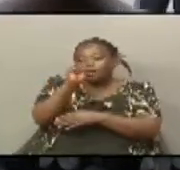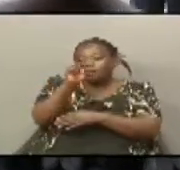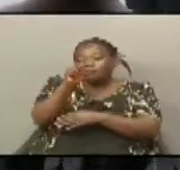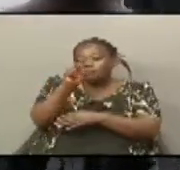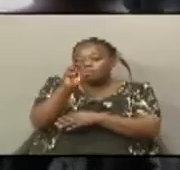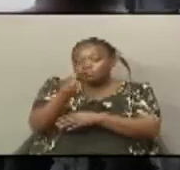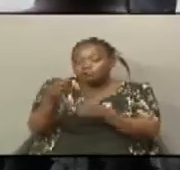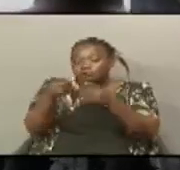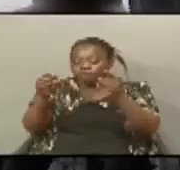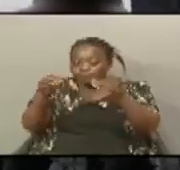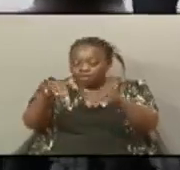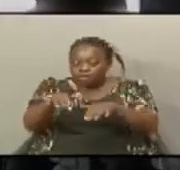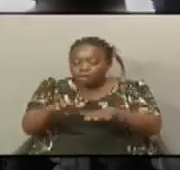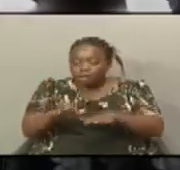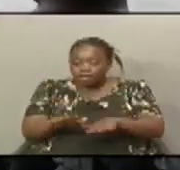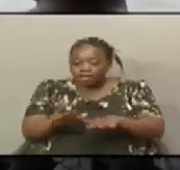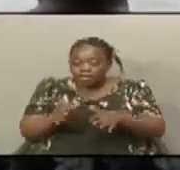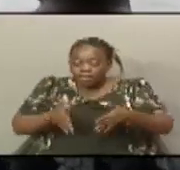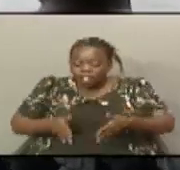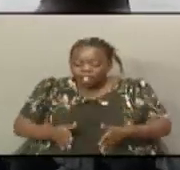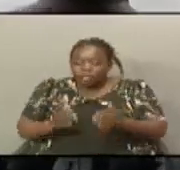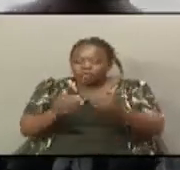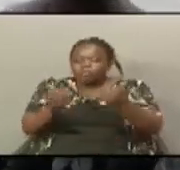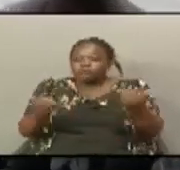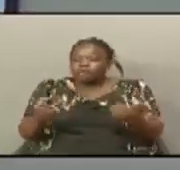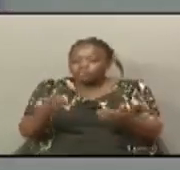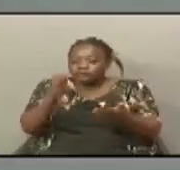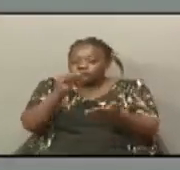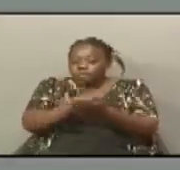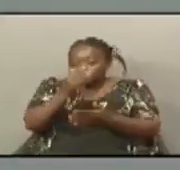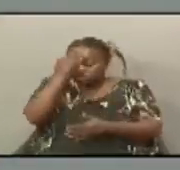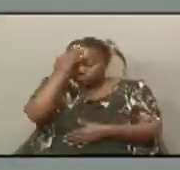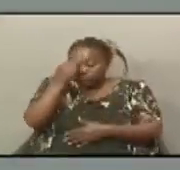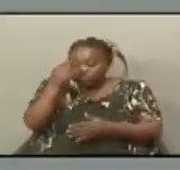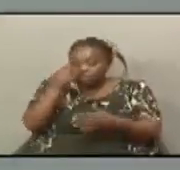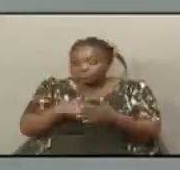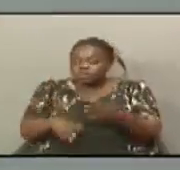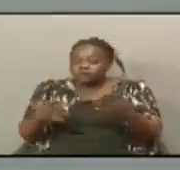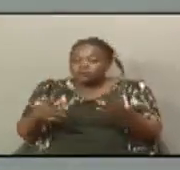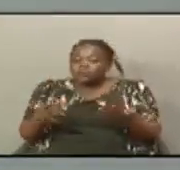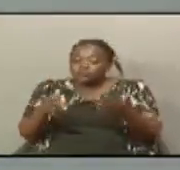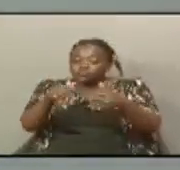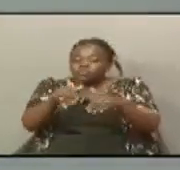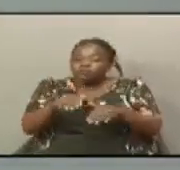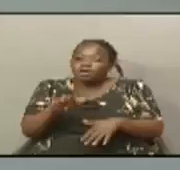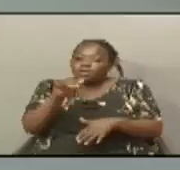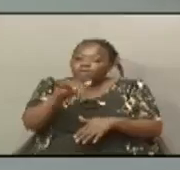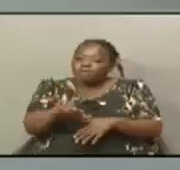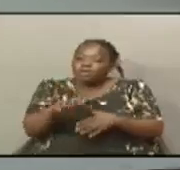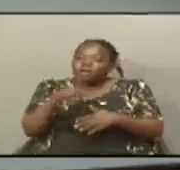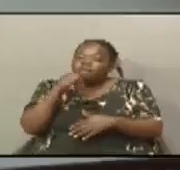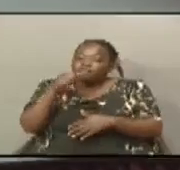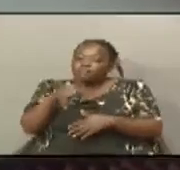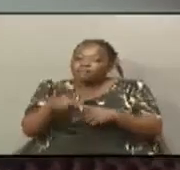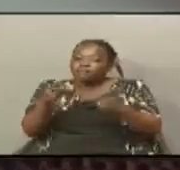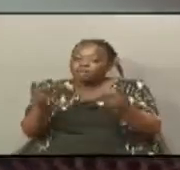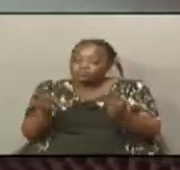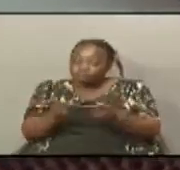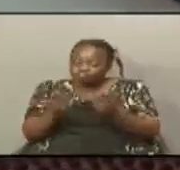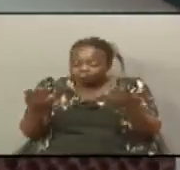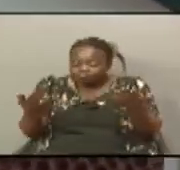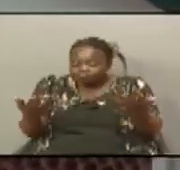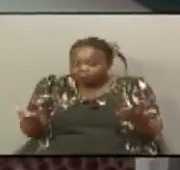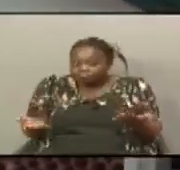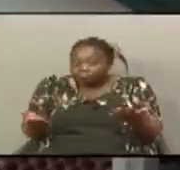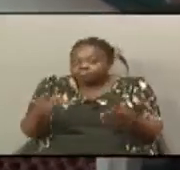mu mwana y'ensonga lwaki yalaama okumuziika ewa kitaawe. Kati bamuliko baalaki abasatu n'abooluganda babiri bakubye gavumenti na Ambasada Idula